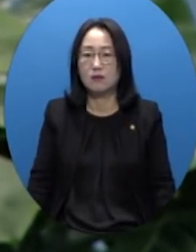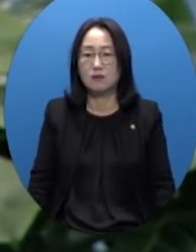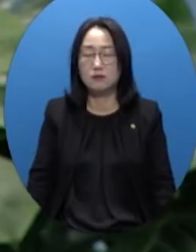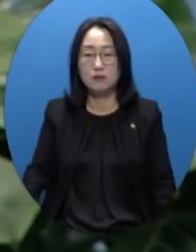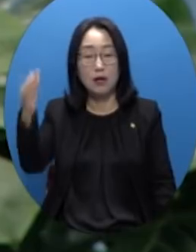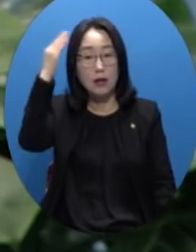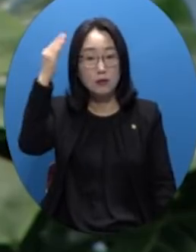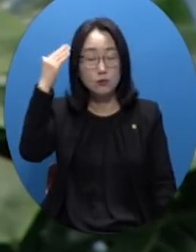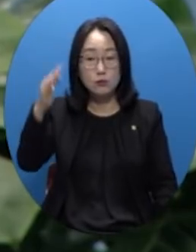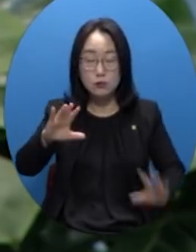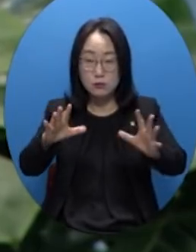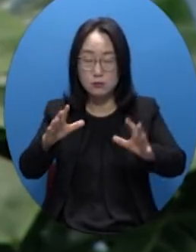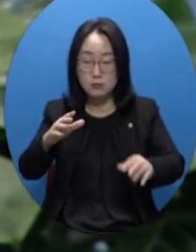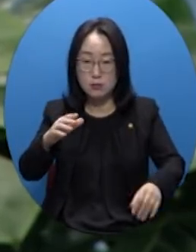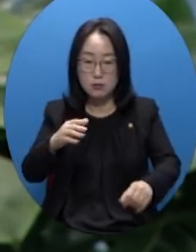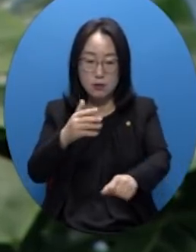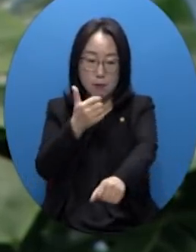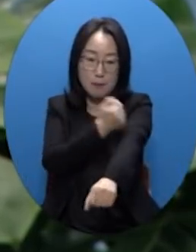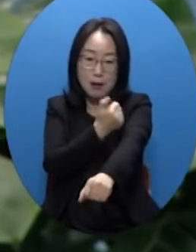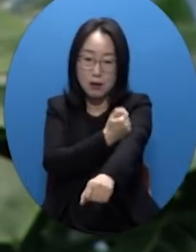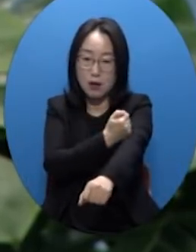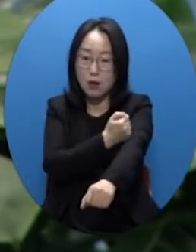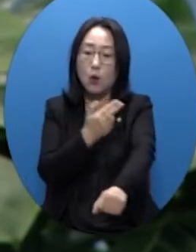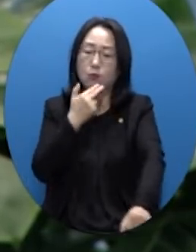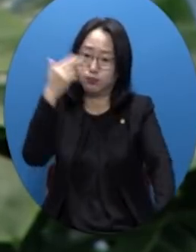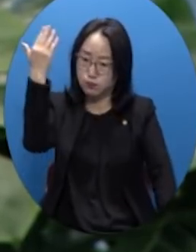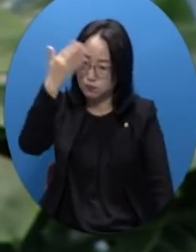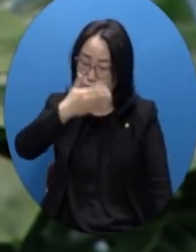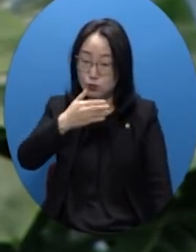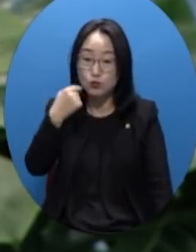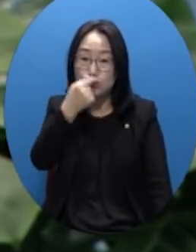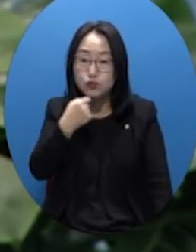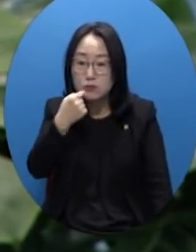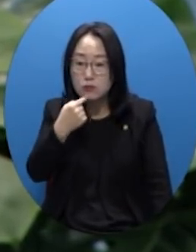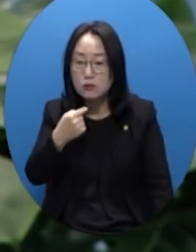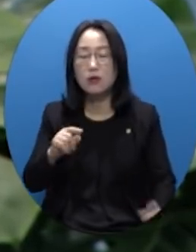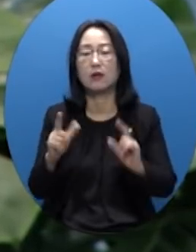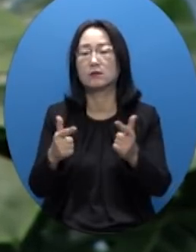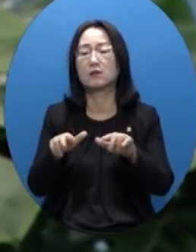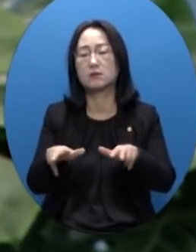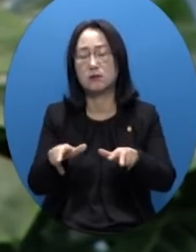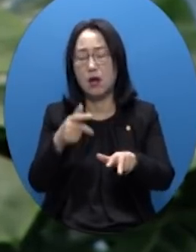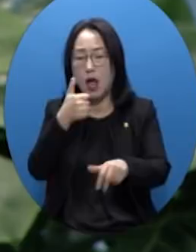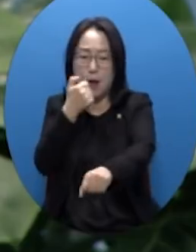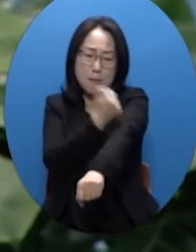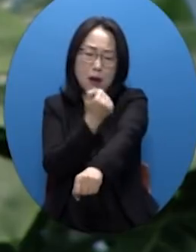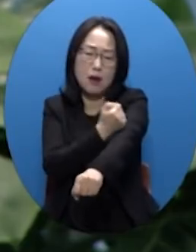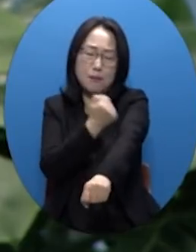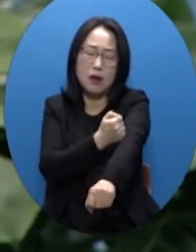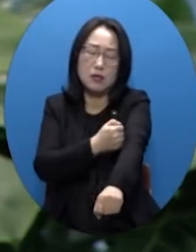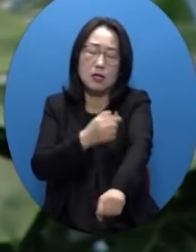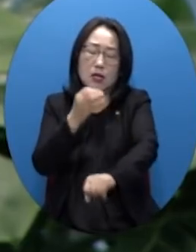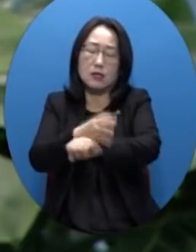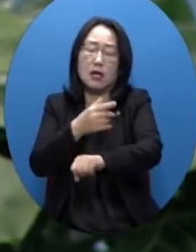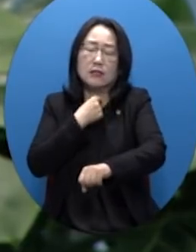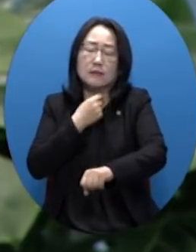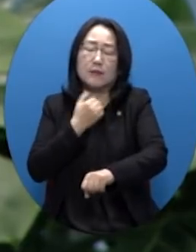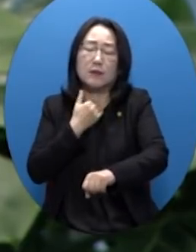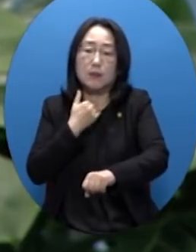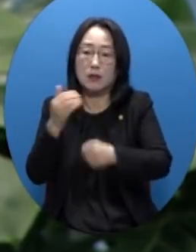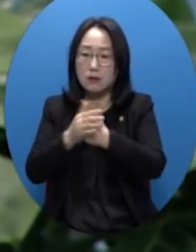우리 대한민국 마약 청조 과락을 했는데 너무 많은 사람들이 마약을 찾으니까 막 온 세계에 서막에